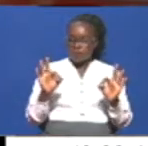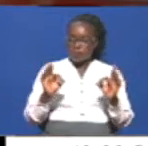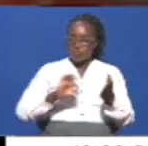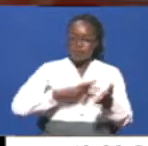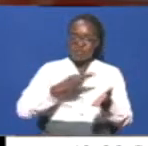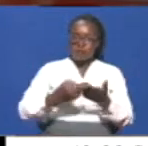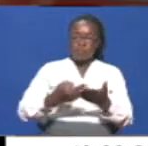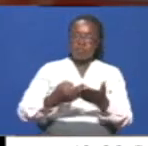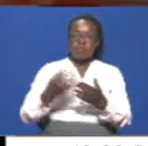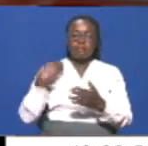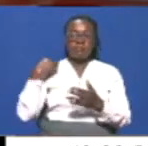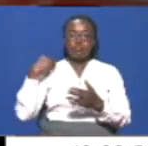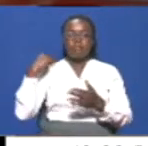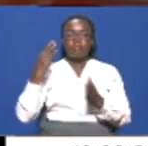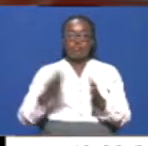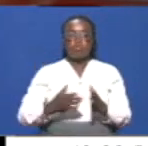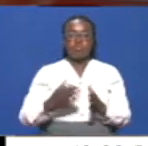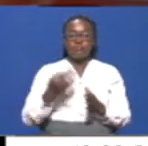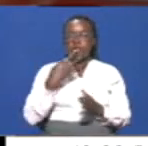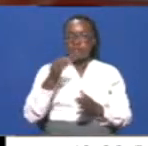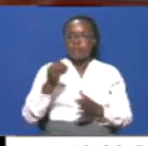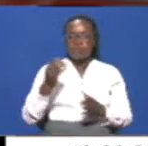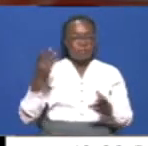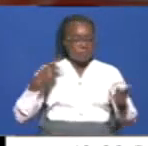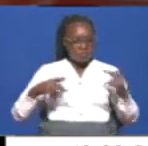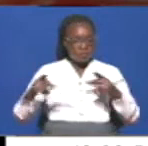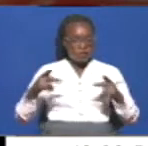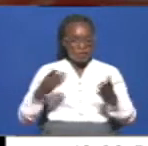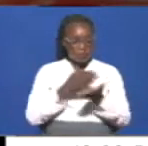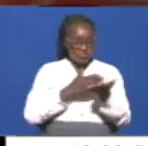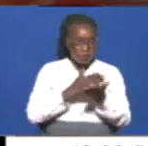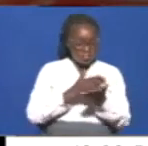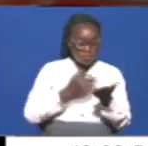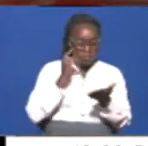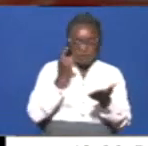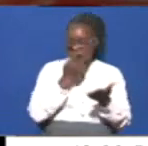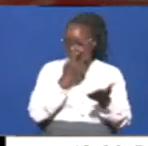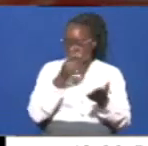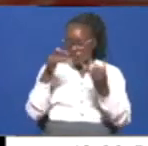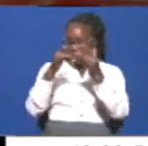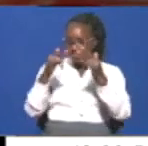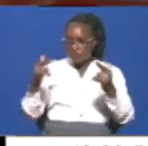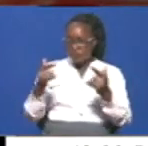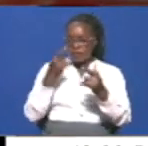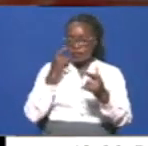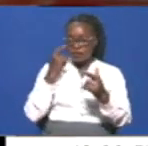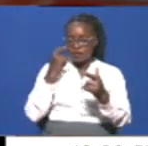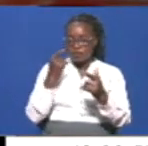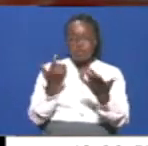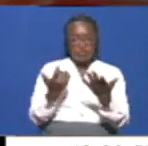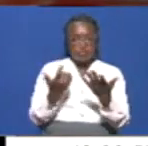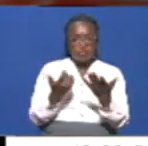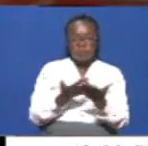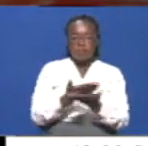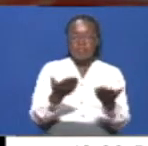wahisani. Watu 300 walio na matatizo ya macho walifanyiwa upasuaji wakati wa kambi hiyo ya matibabu ya macho ambayo imekuwa